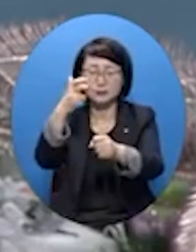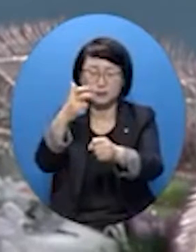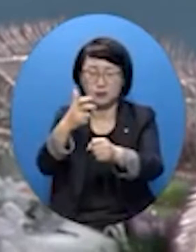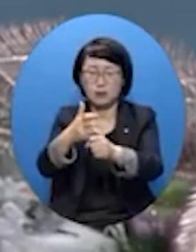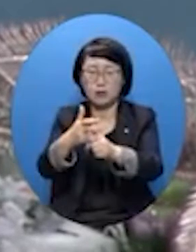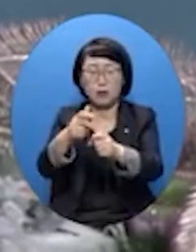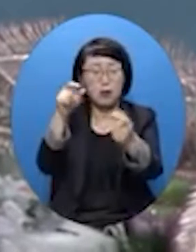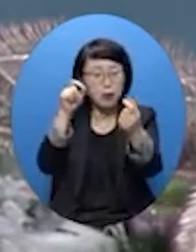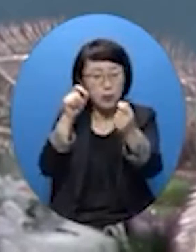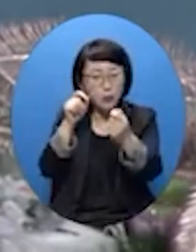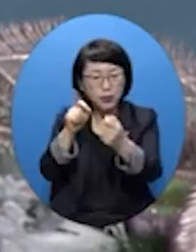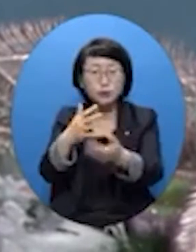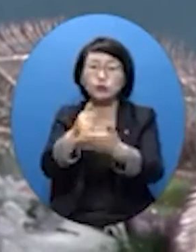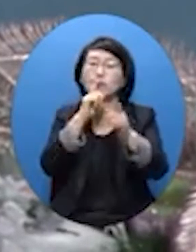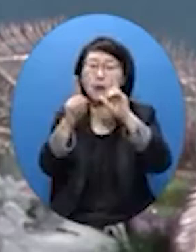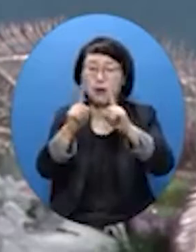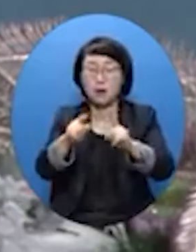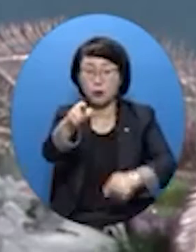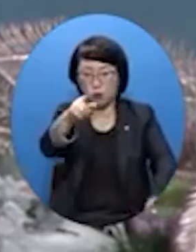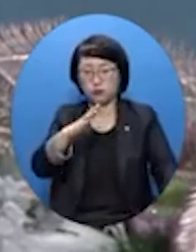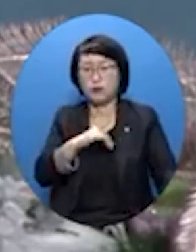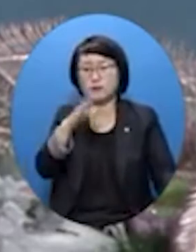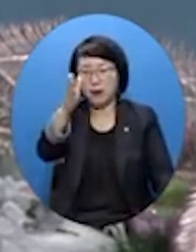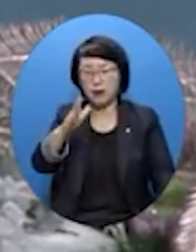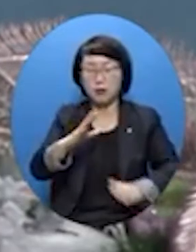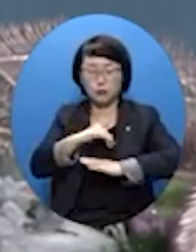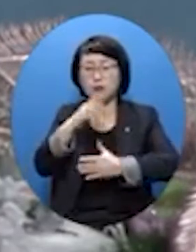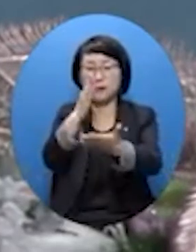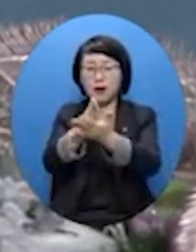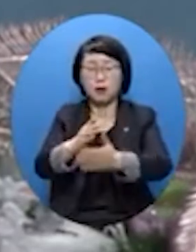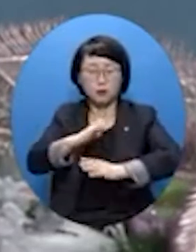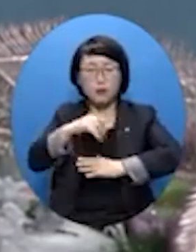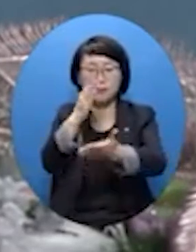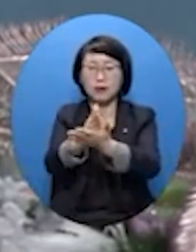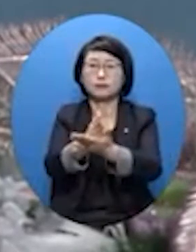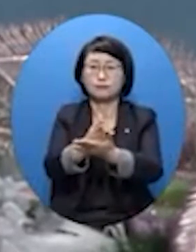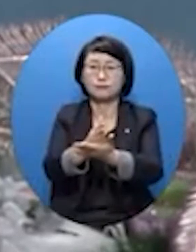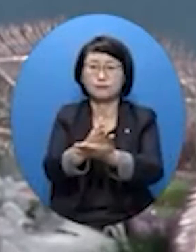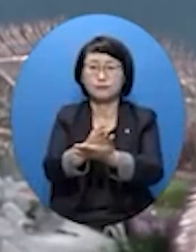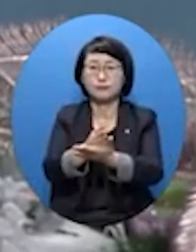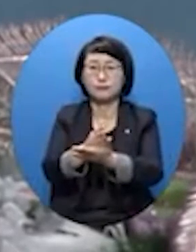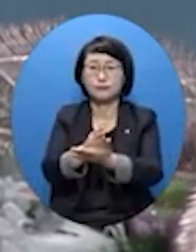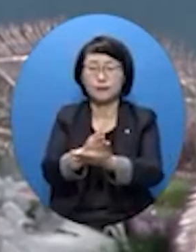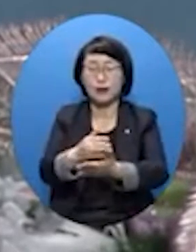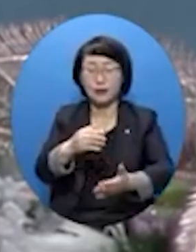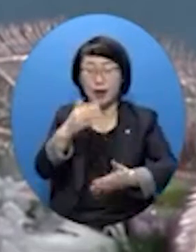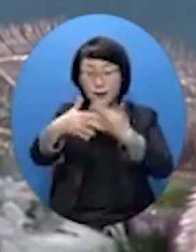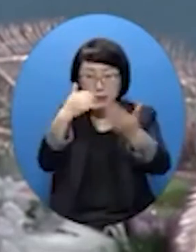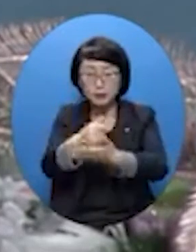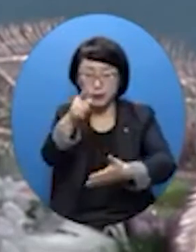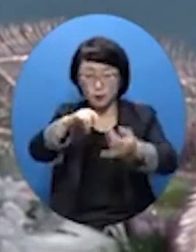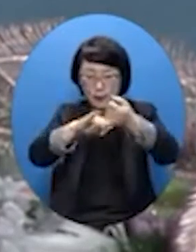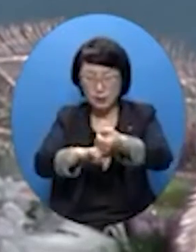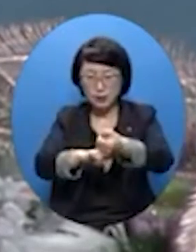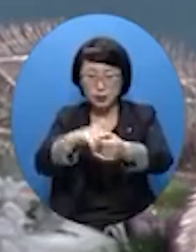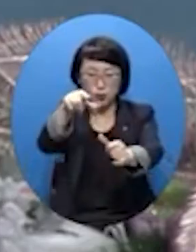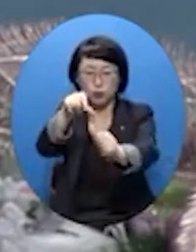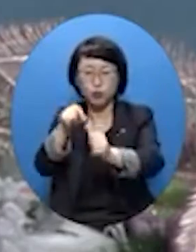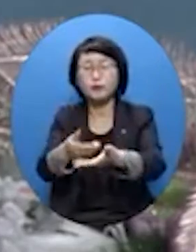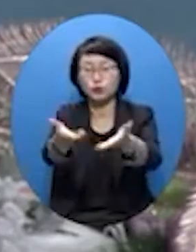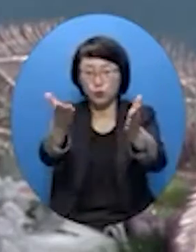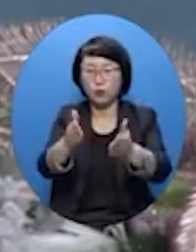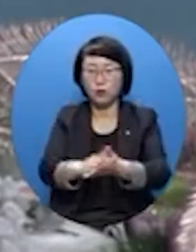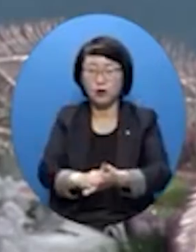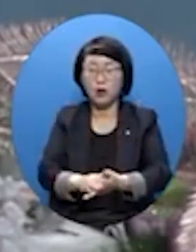돼가는데 주님 말씀하십니다. 두려워하지 말라, 두려워하지 말라, 두려워하지 말라. 내가 반드시 너희를 구원해낼